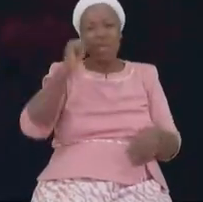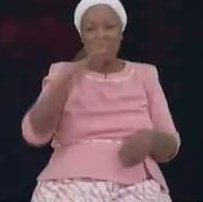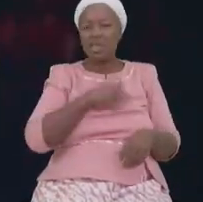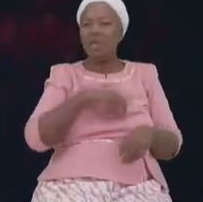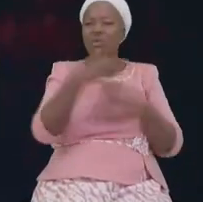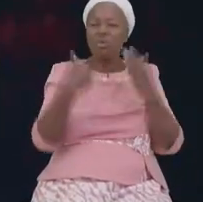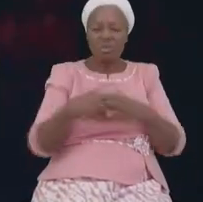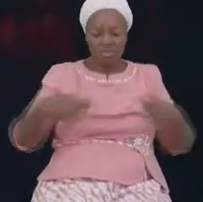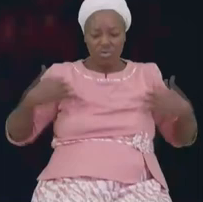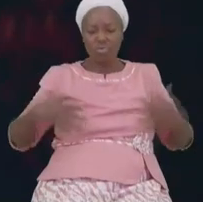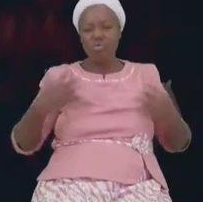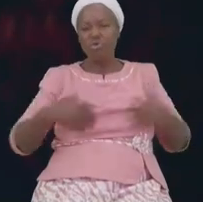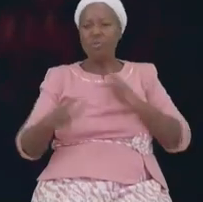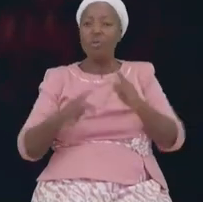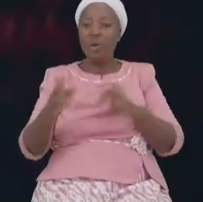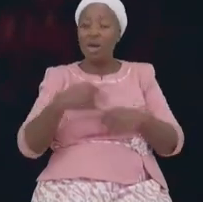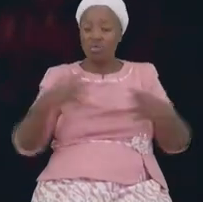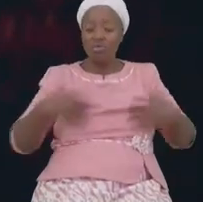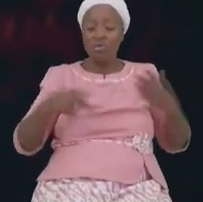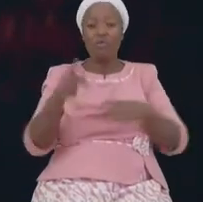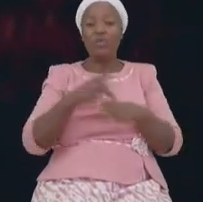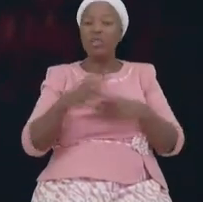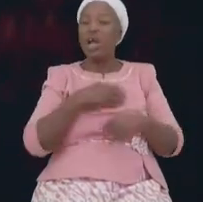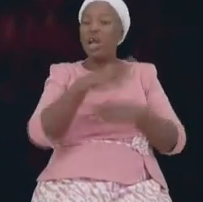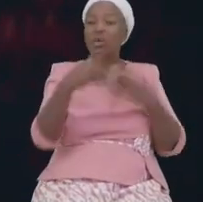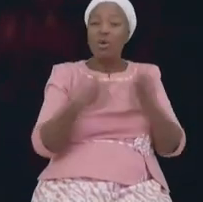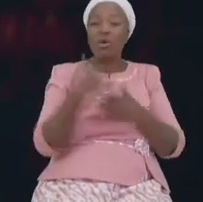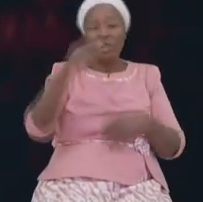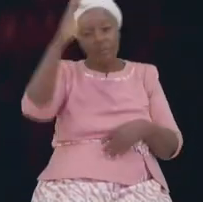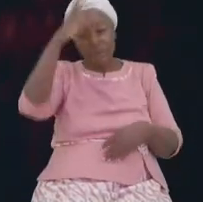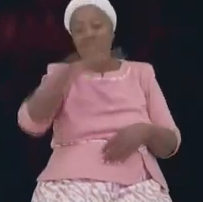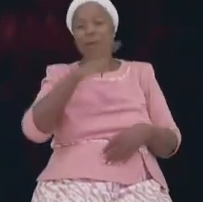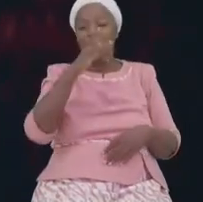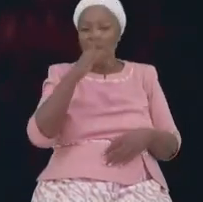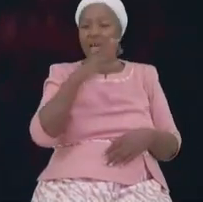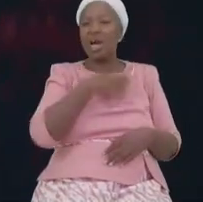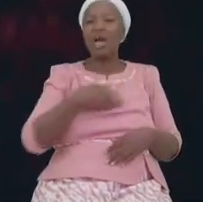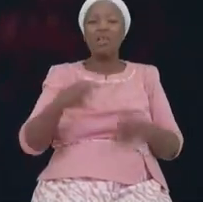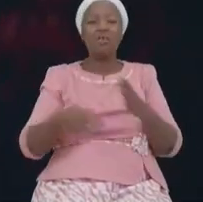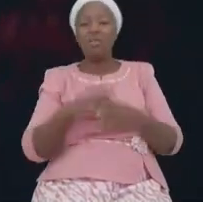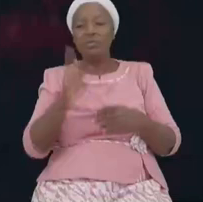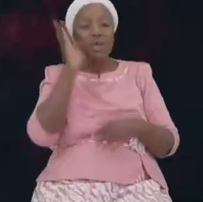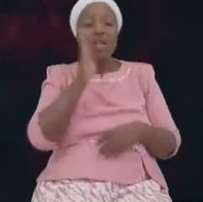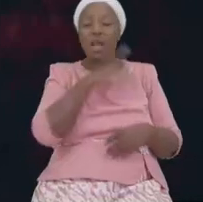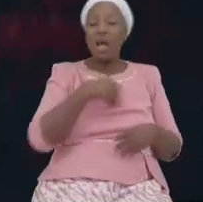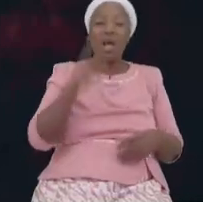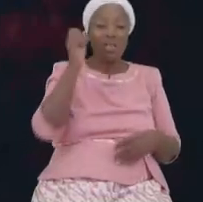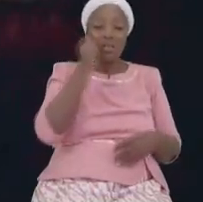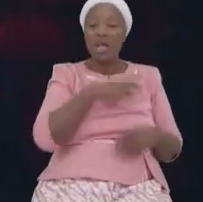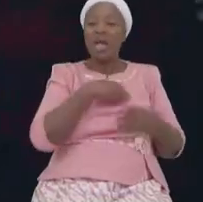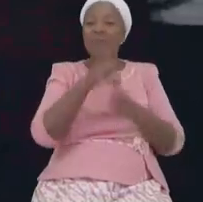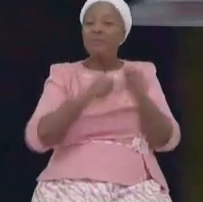adolescents, les jeunes professionnels, les pères, les mères, les célibataires, frères et sœurs, si nous